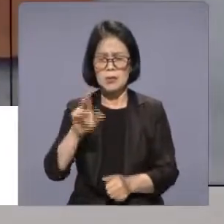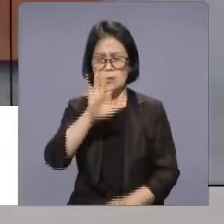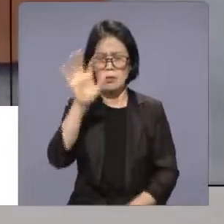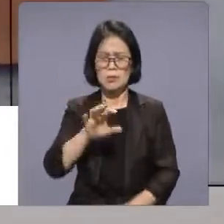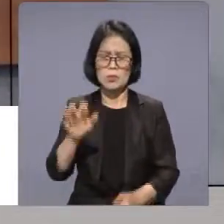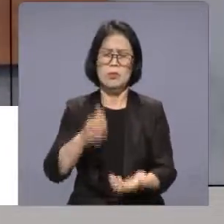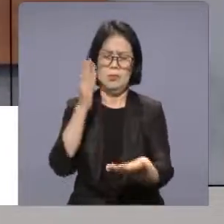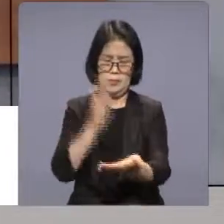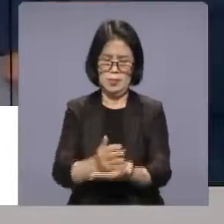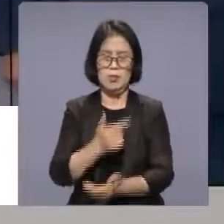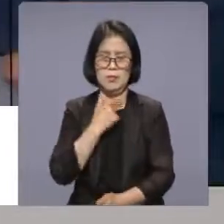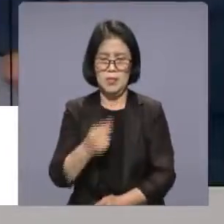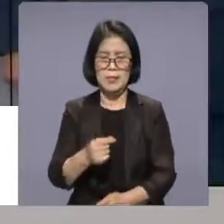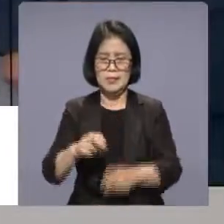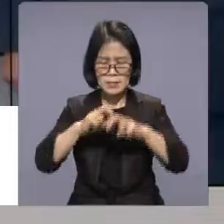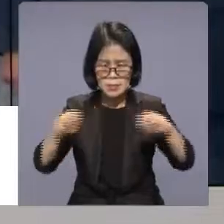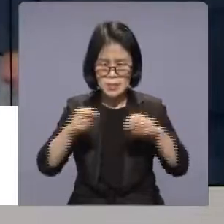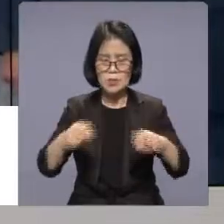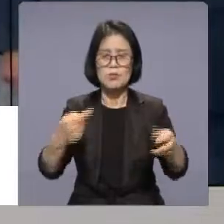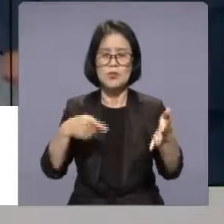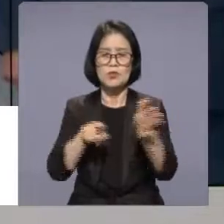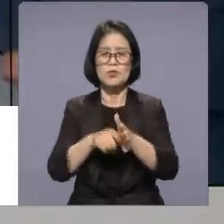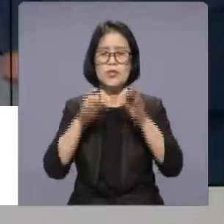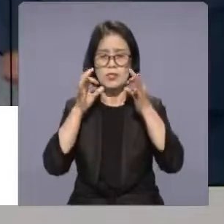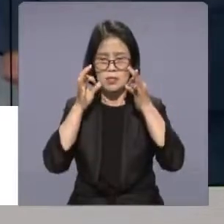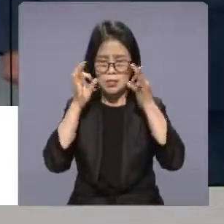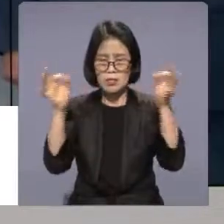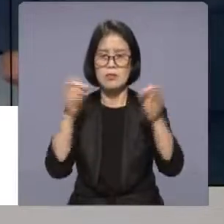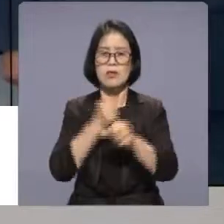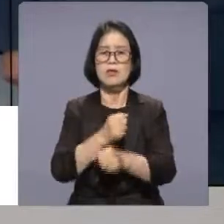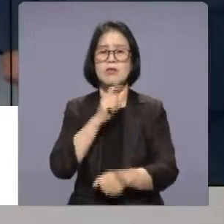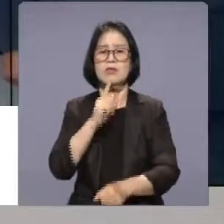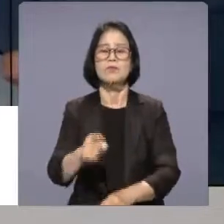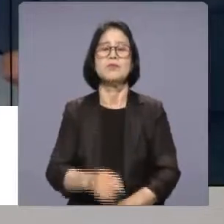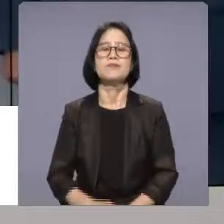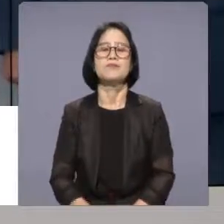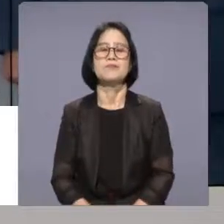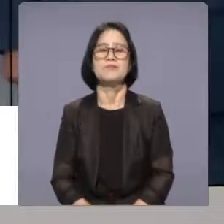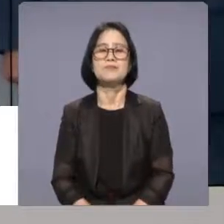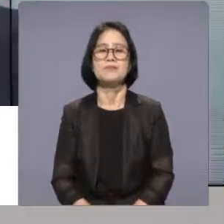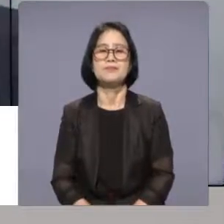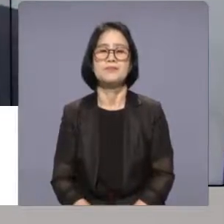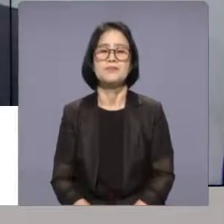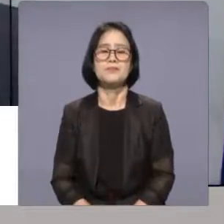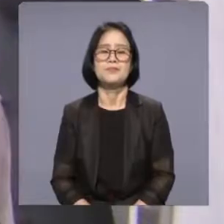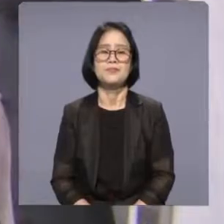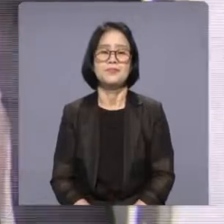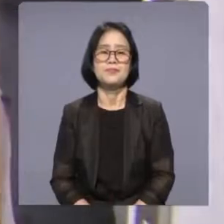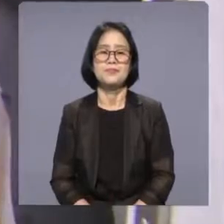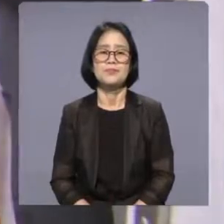않기를 바란다며 진상규명을 위해 최선을 다하겠다고 밝혔습니다. 김하희 기자입니다.